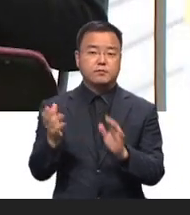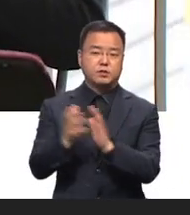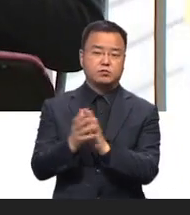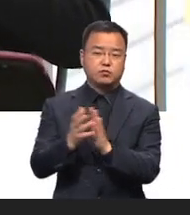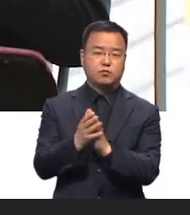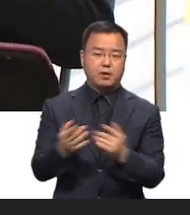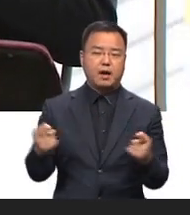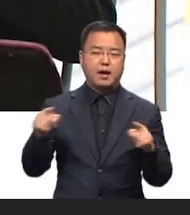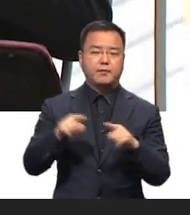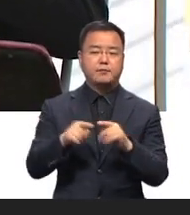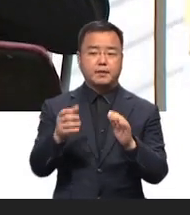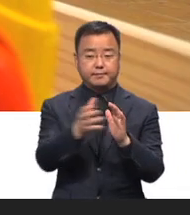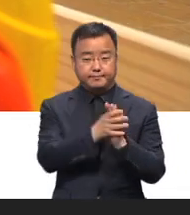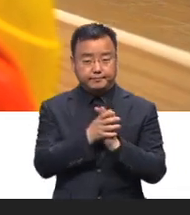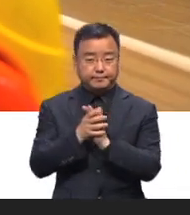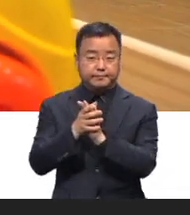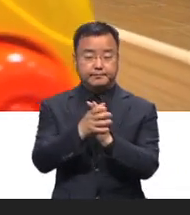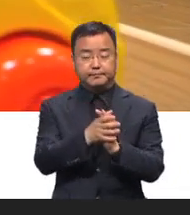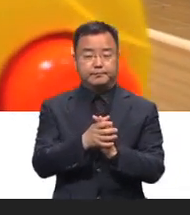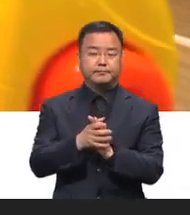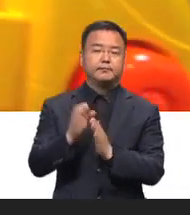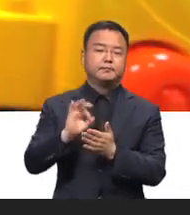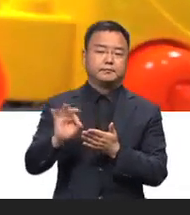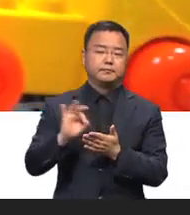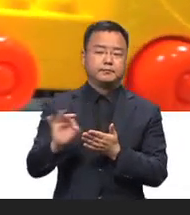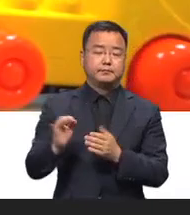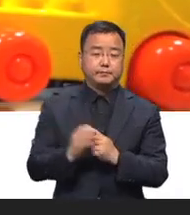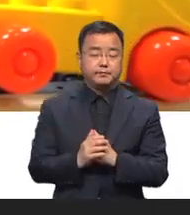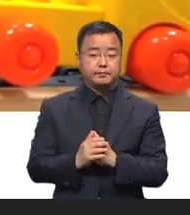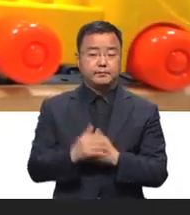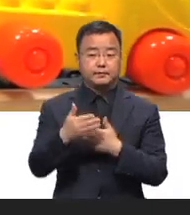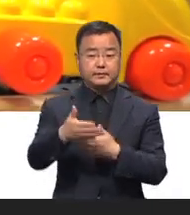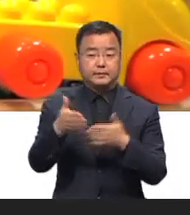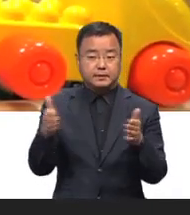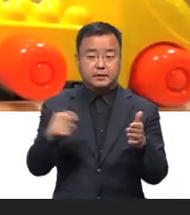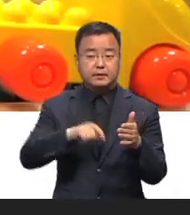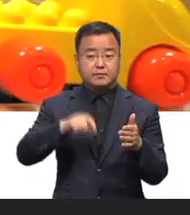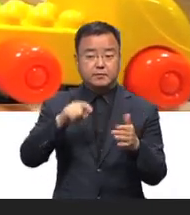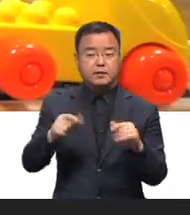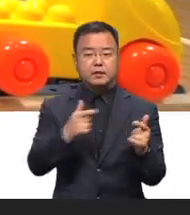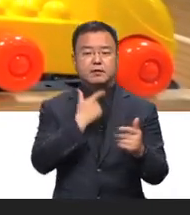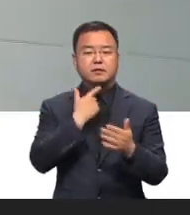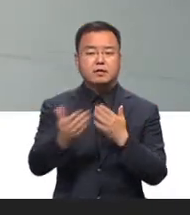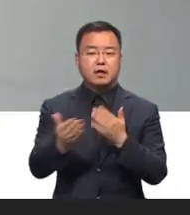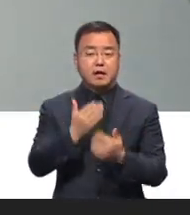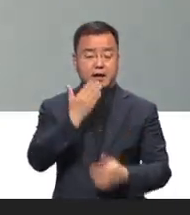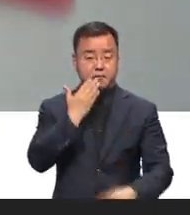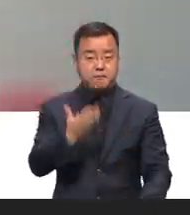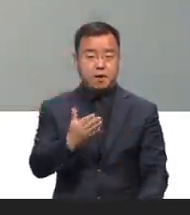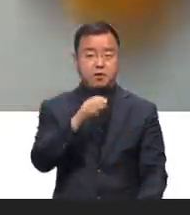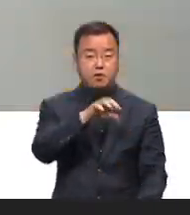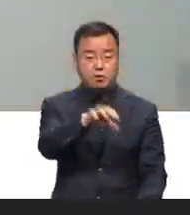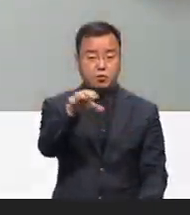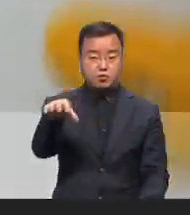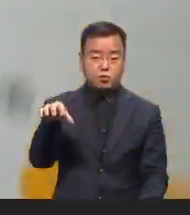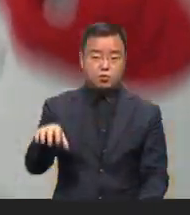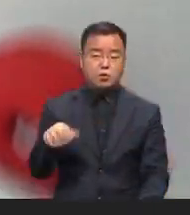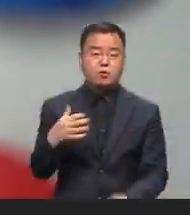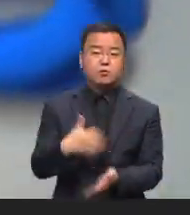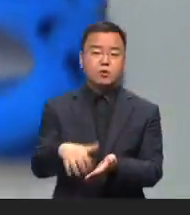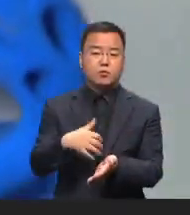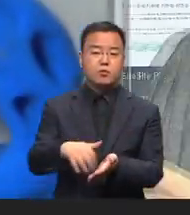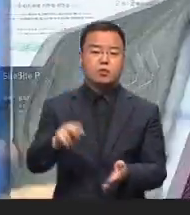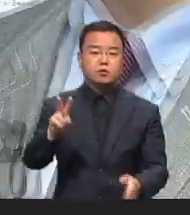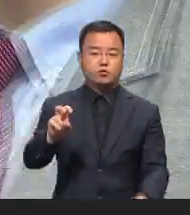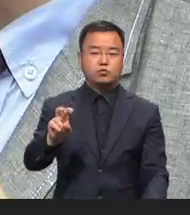편하게 어울리기도 합니다. 학생들이 실내에서도 다양한 체험을 할 수 있는 틈새 공간은 모두 22곳에